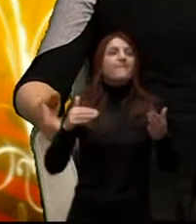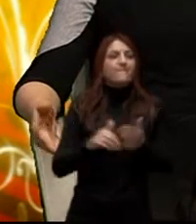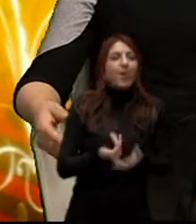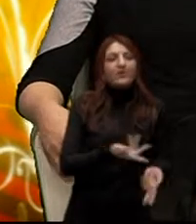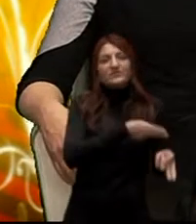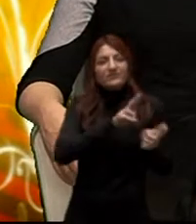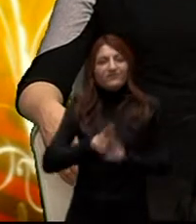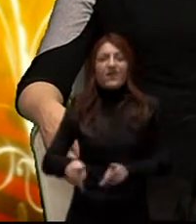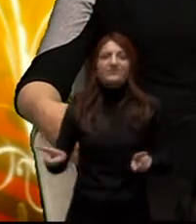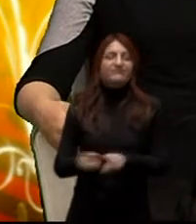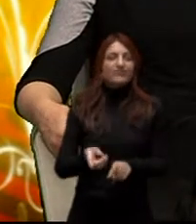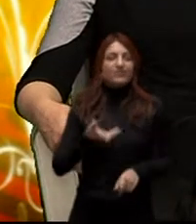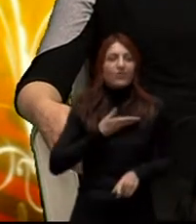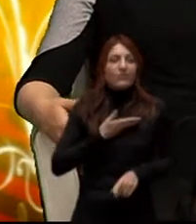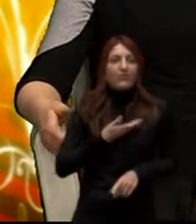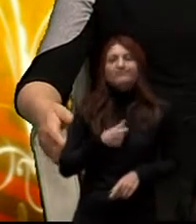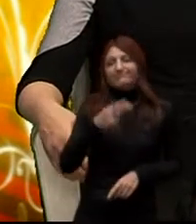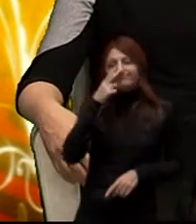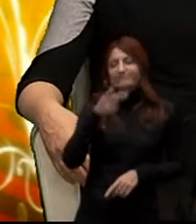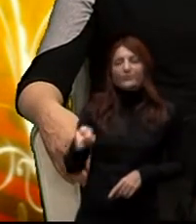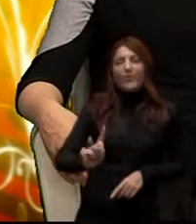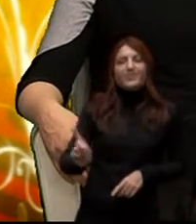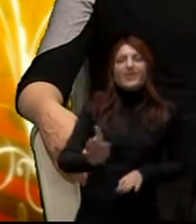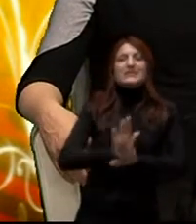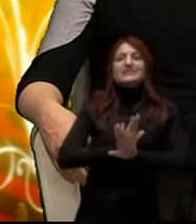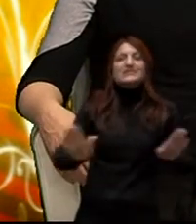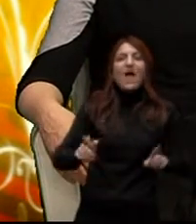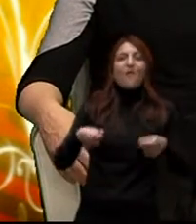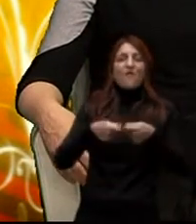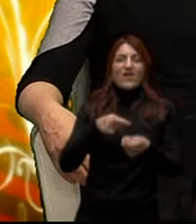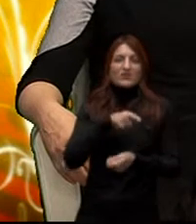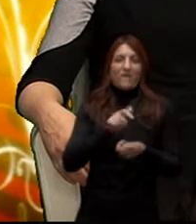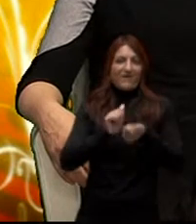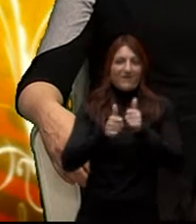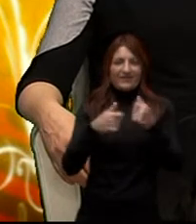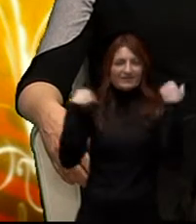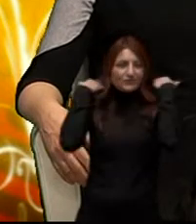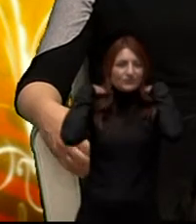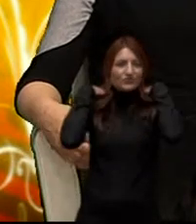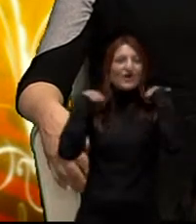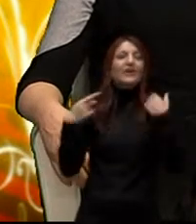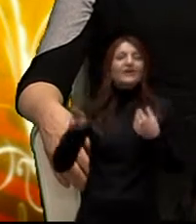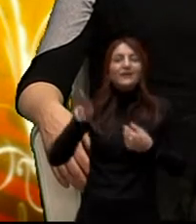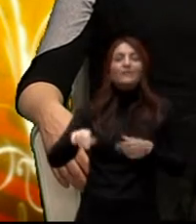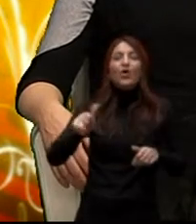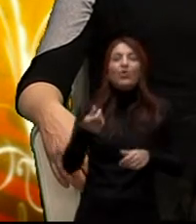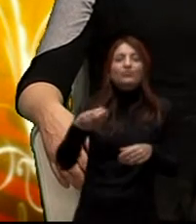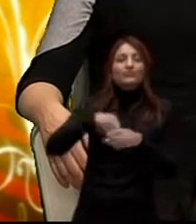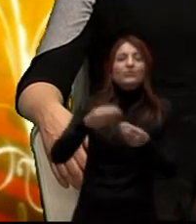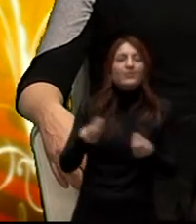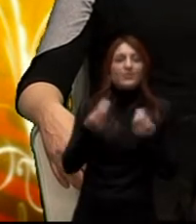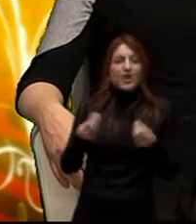mene samo na to upućuje da nije samo na tom fizičkom planu. Jel? Znači, treba nešto